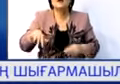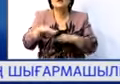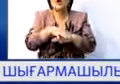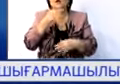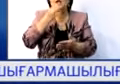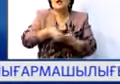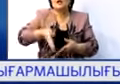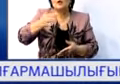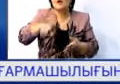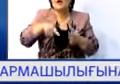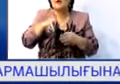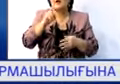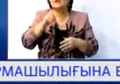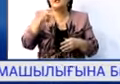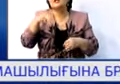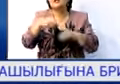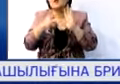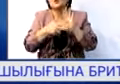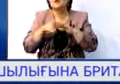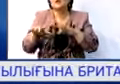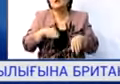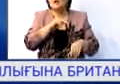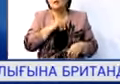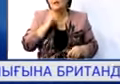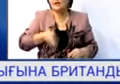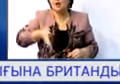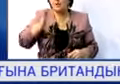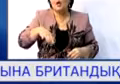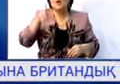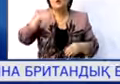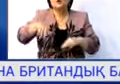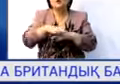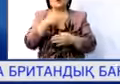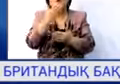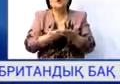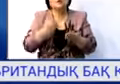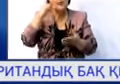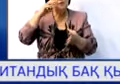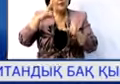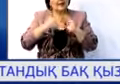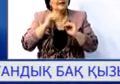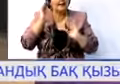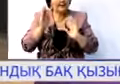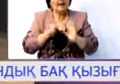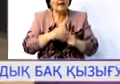берді. Онда қалалық мәслихаттың 2018 жылы атқарған жұмыстары баяндалып, тұрғындардың ұсыныс пікірлері тыңдалды.